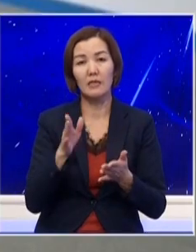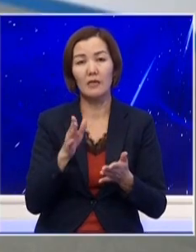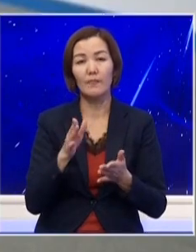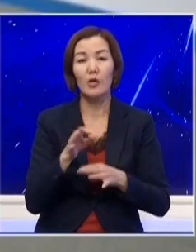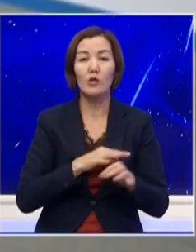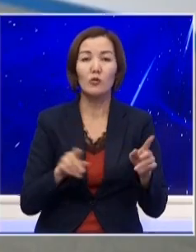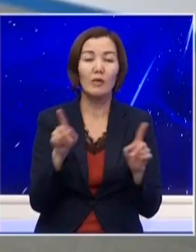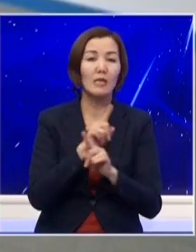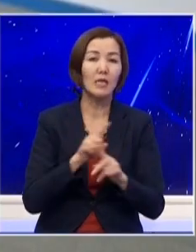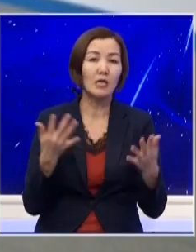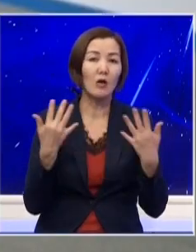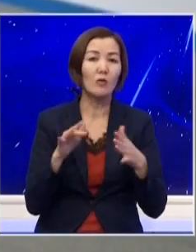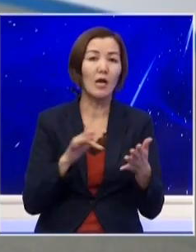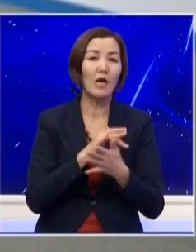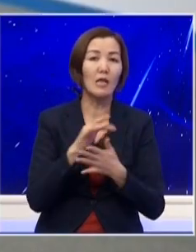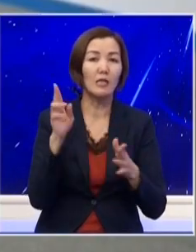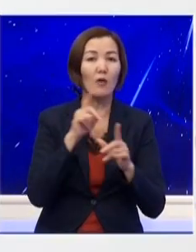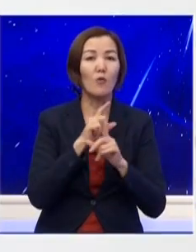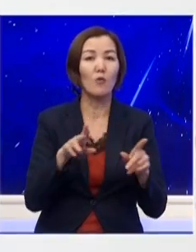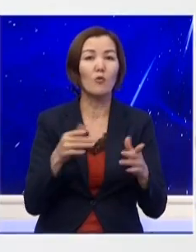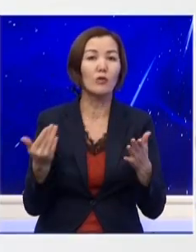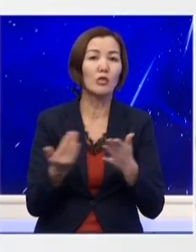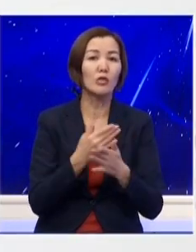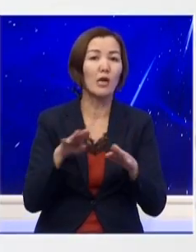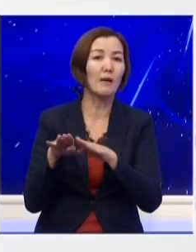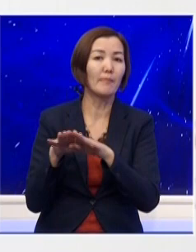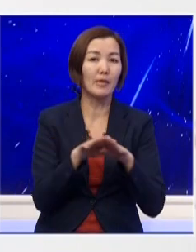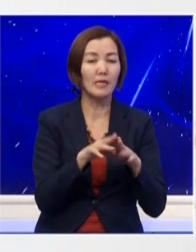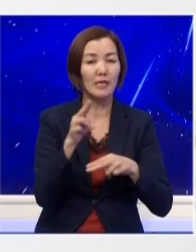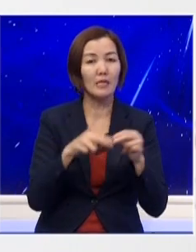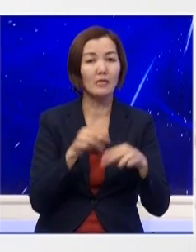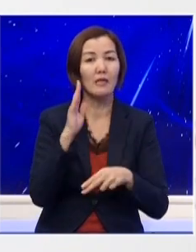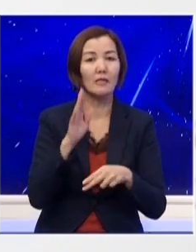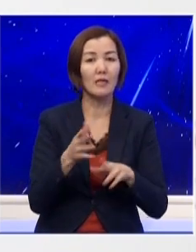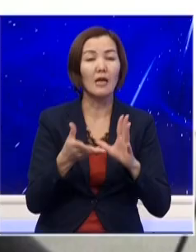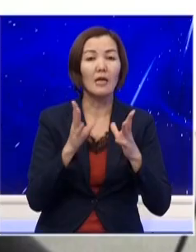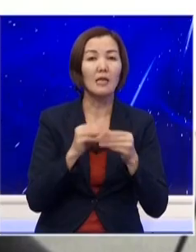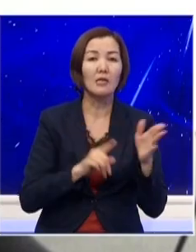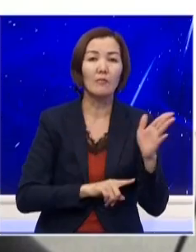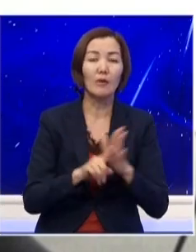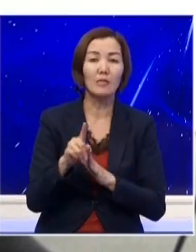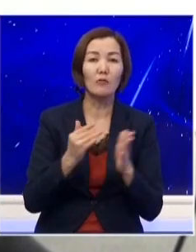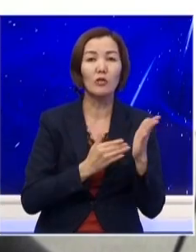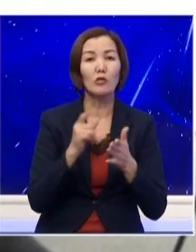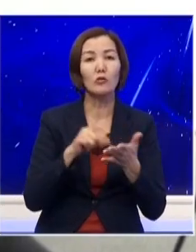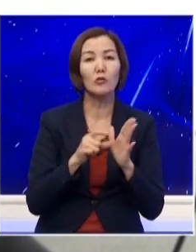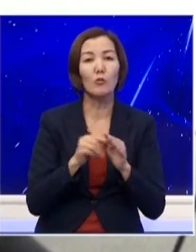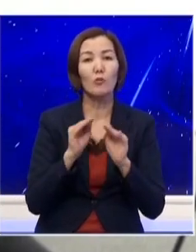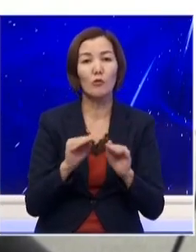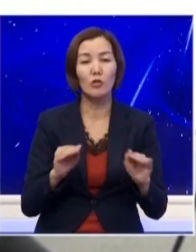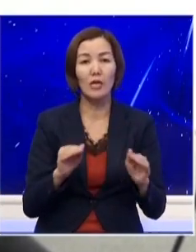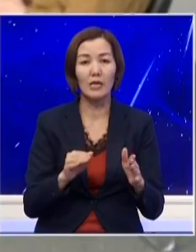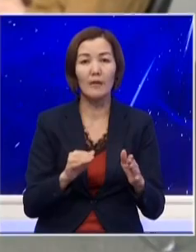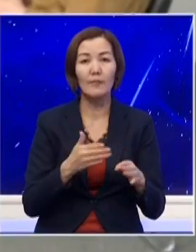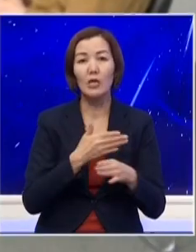емес. Жобаның ерекшелігі ауылда да, қалада да оқу орындары жаңа бірыңғай стандарт бойынша салынады. Нәтижесінде бастауыш және